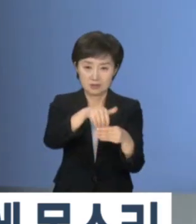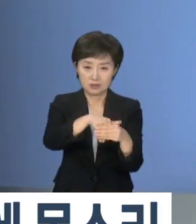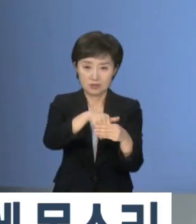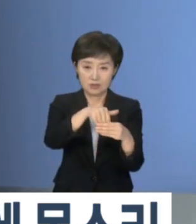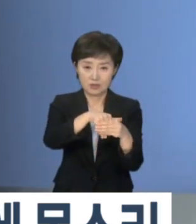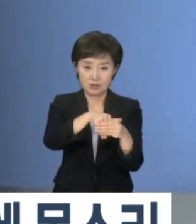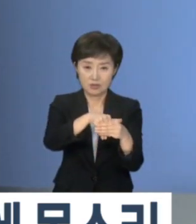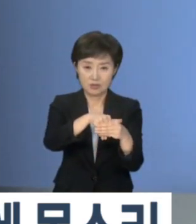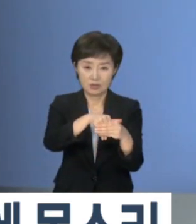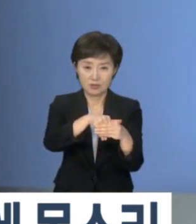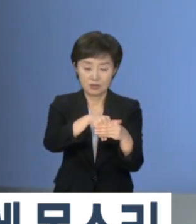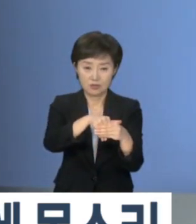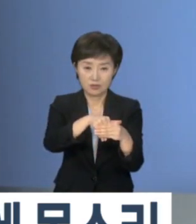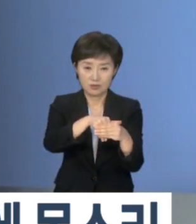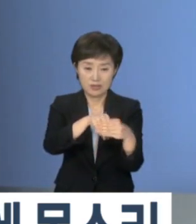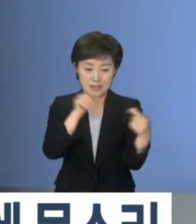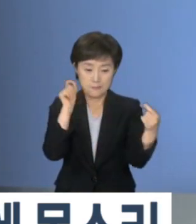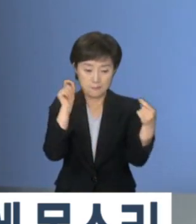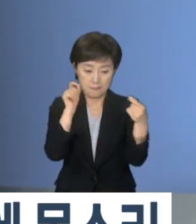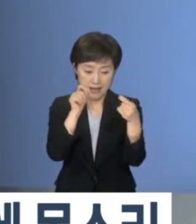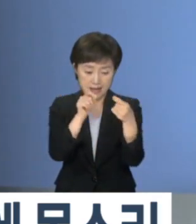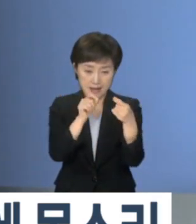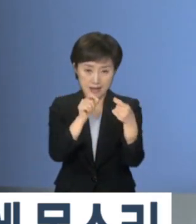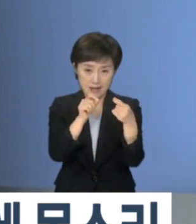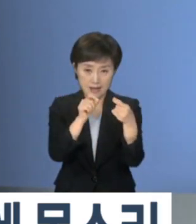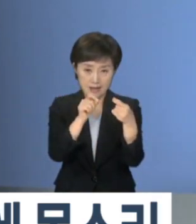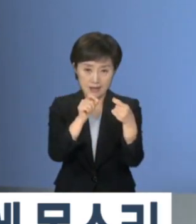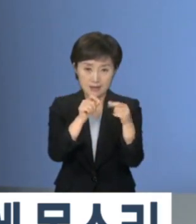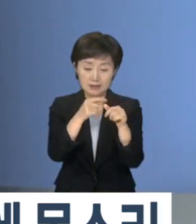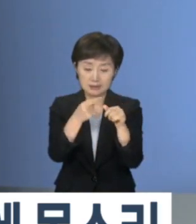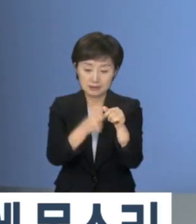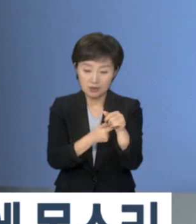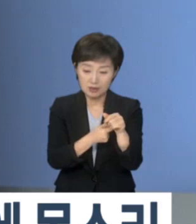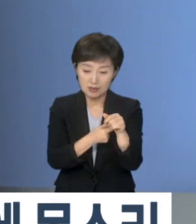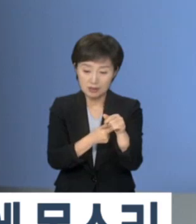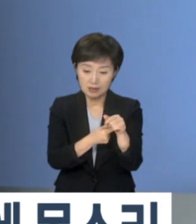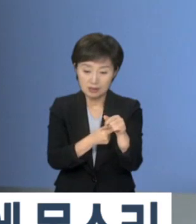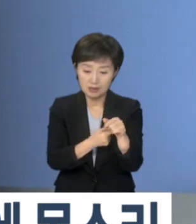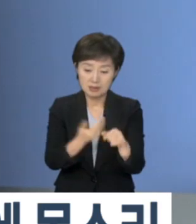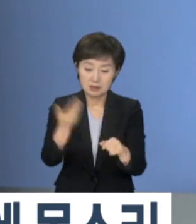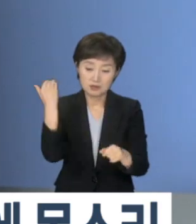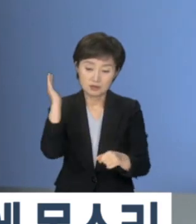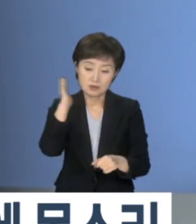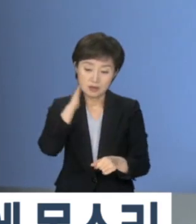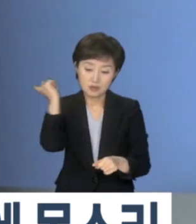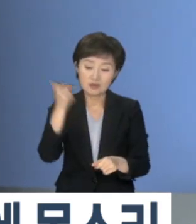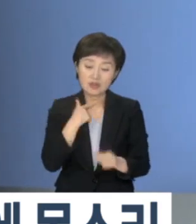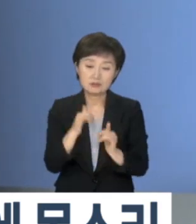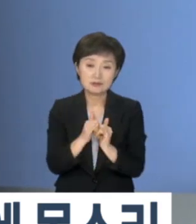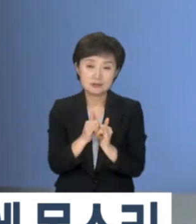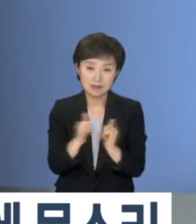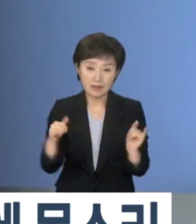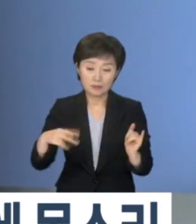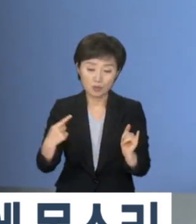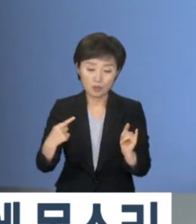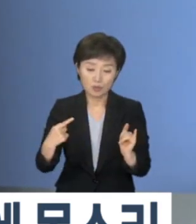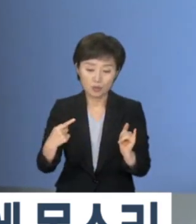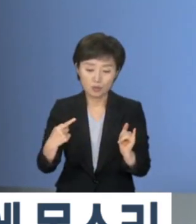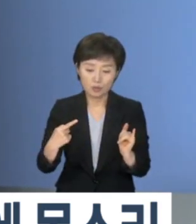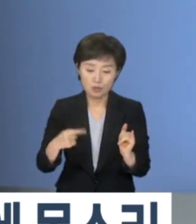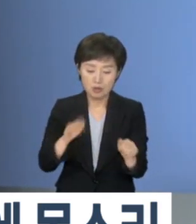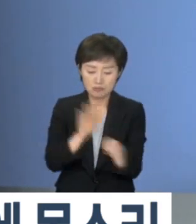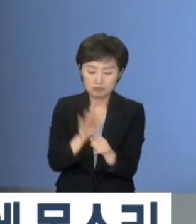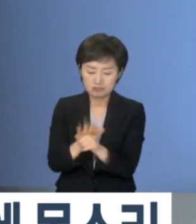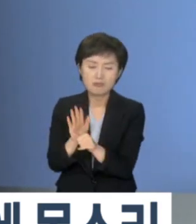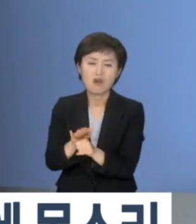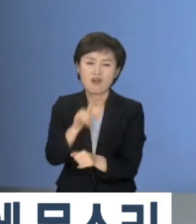총선에 이제 매진을 하려고 하면은 전직 대통령들도 힘을 보태는 형태가 되겠죠. 보태지 않을 수도 없을